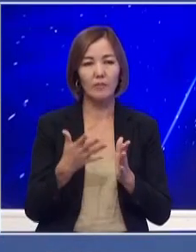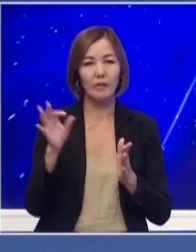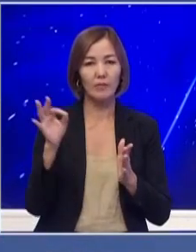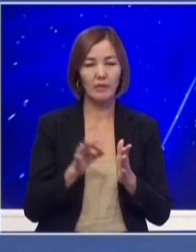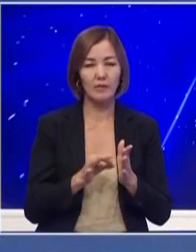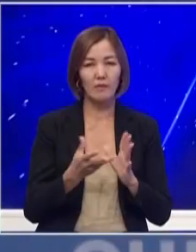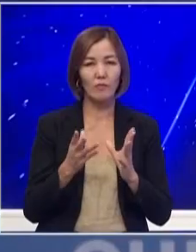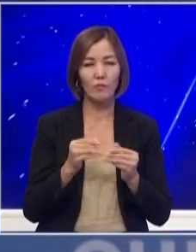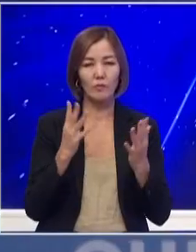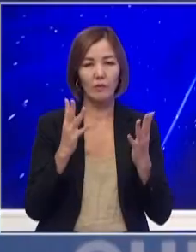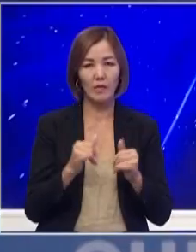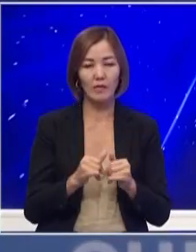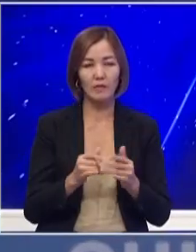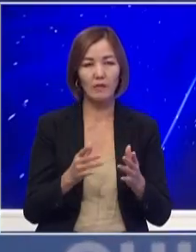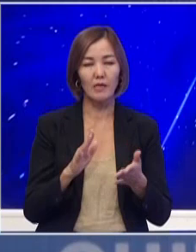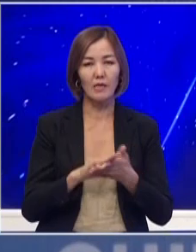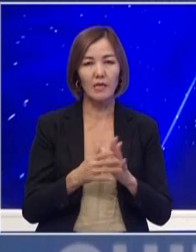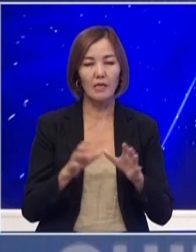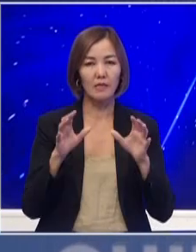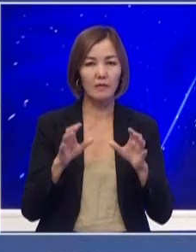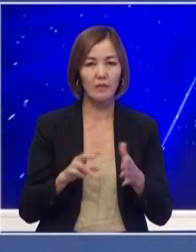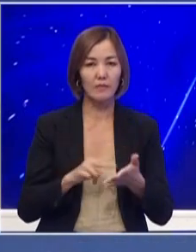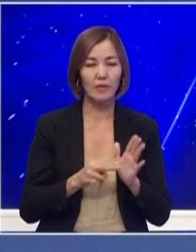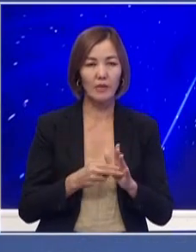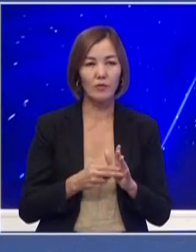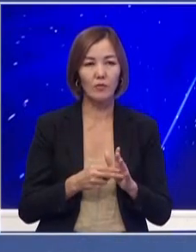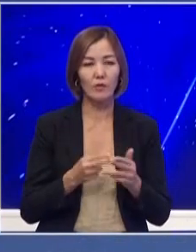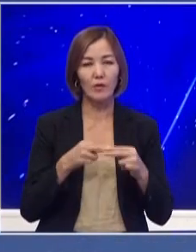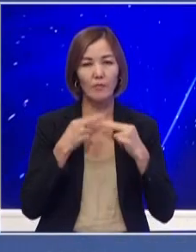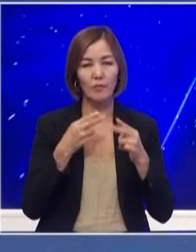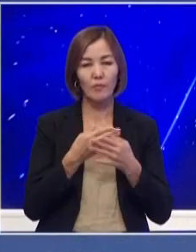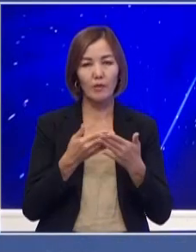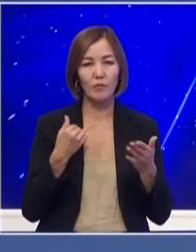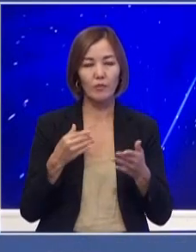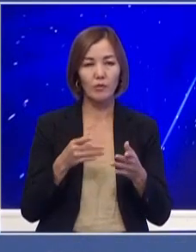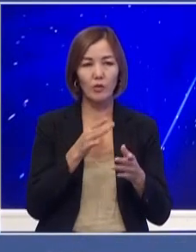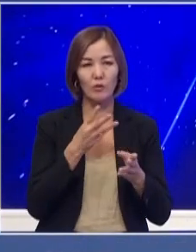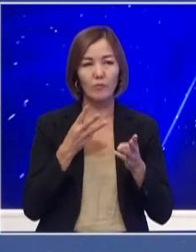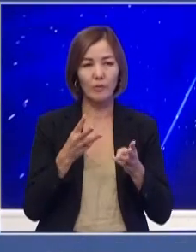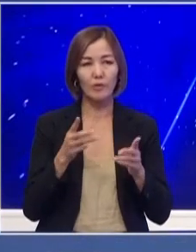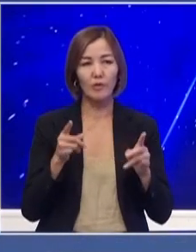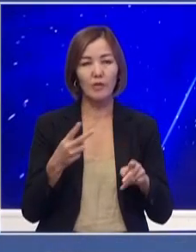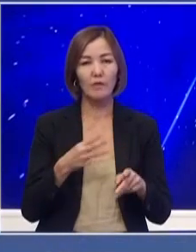общего количества. Согласно плану мероприятий по предупреждению пожаров в отопительный период